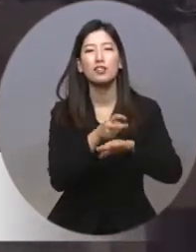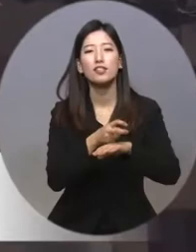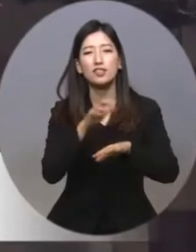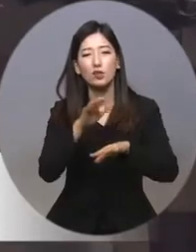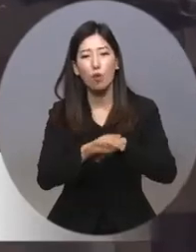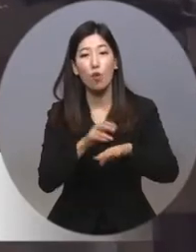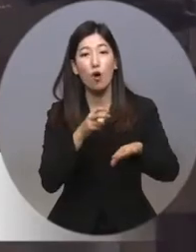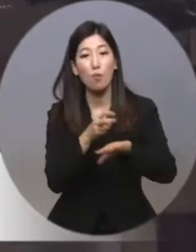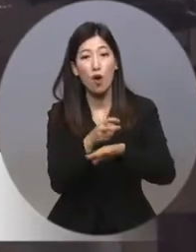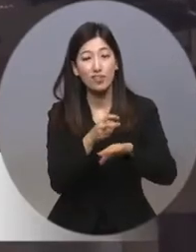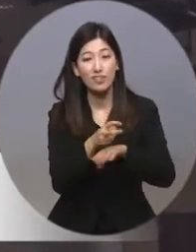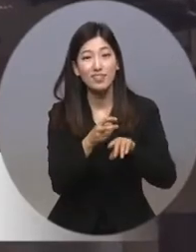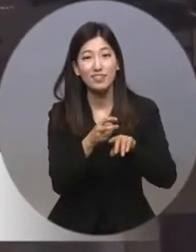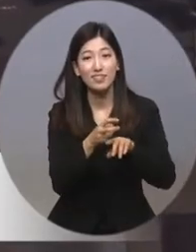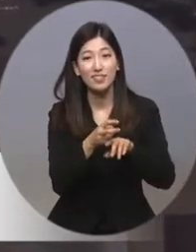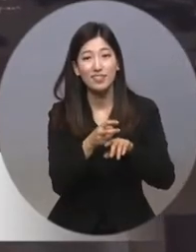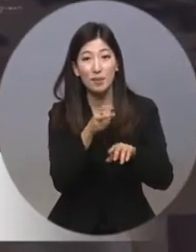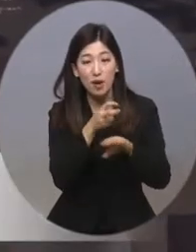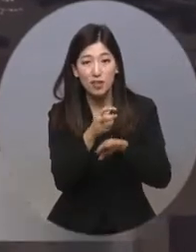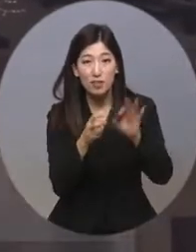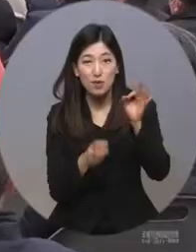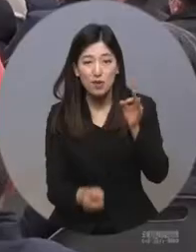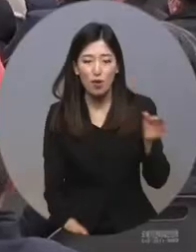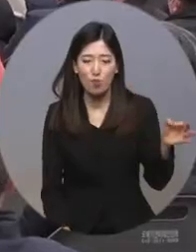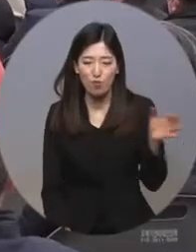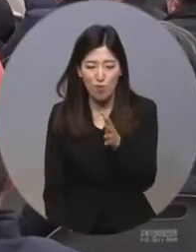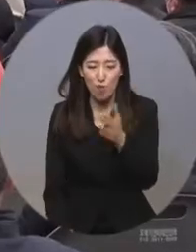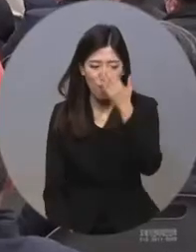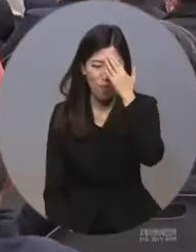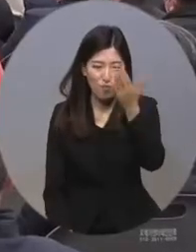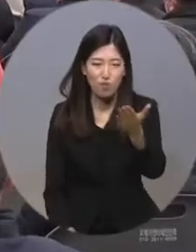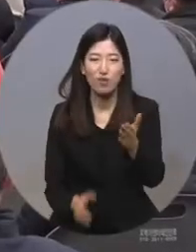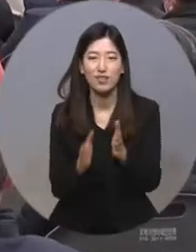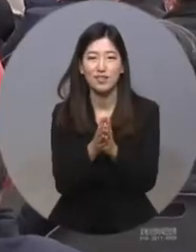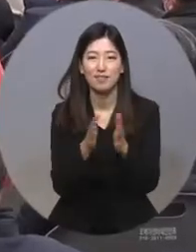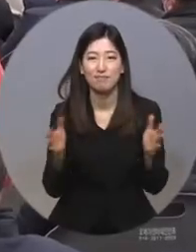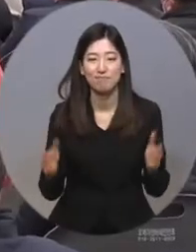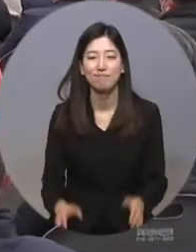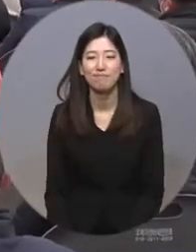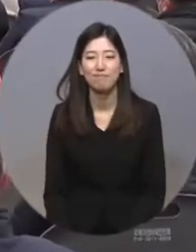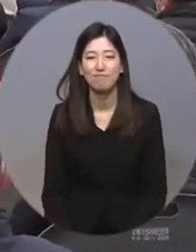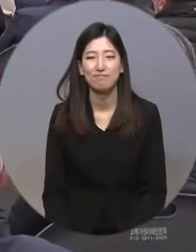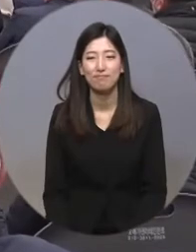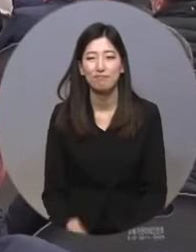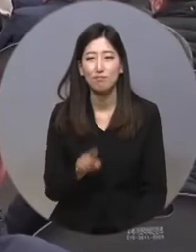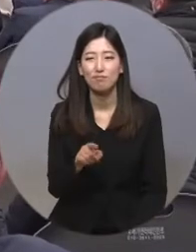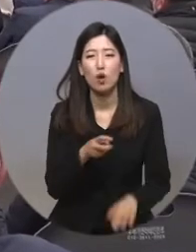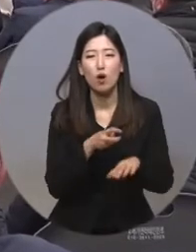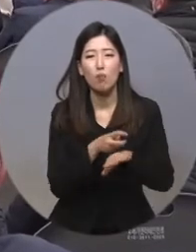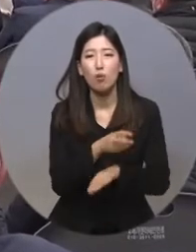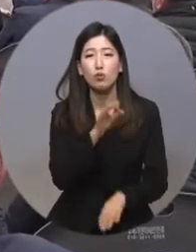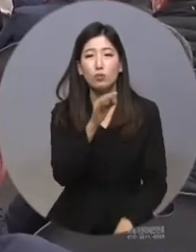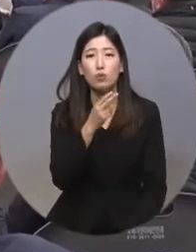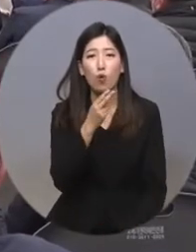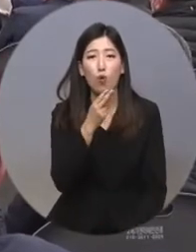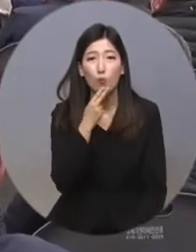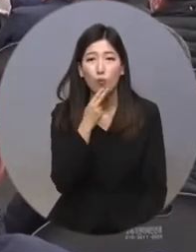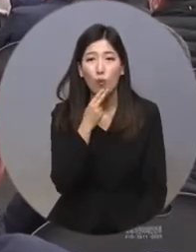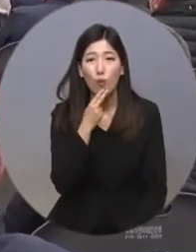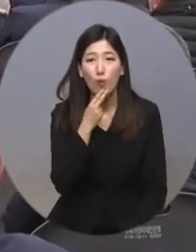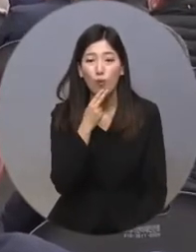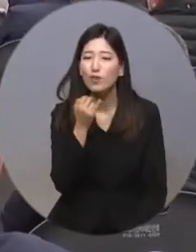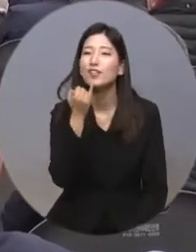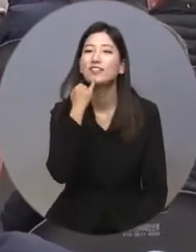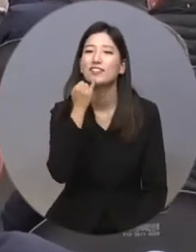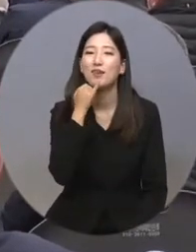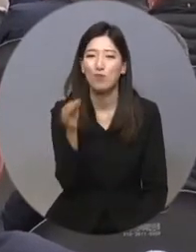타는 사업을 시작하는 겁니다. 이어 어린이와 청소년들이 버스비 없이 집과 학교를 오가고 친구들과